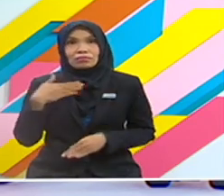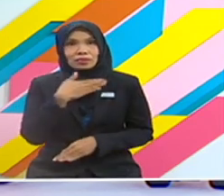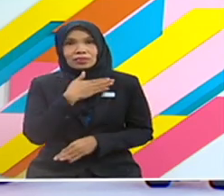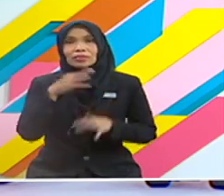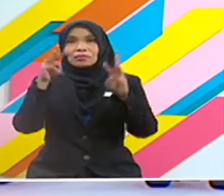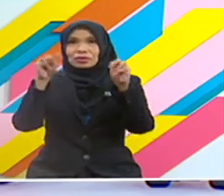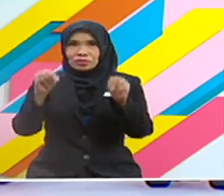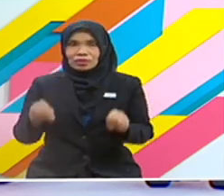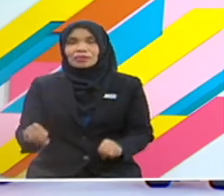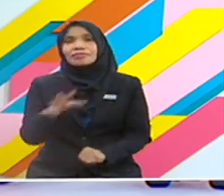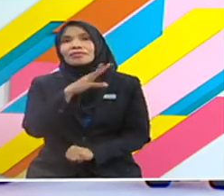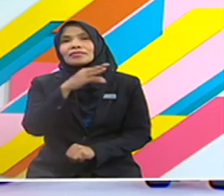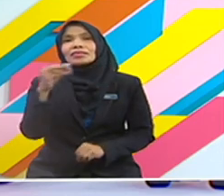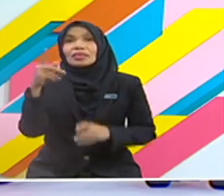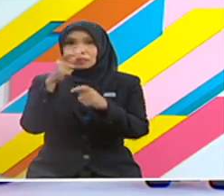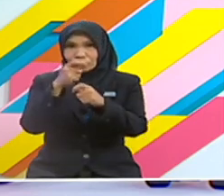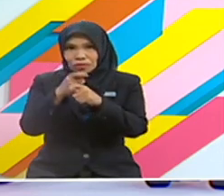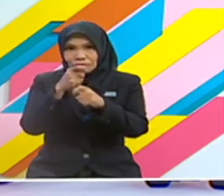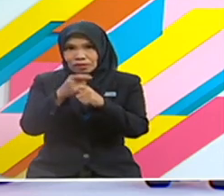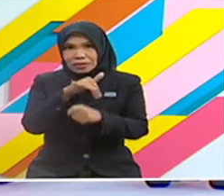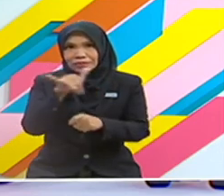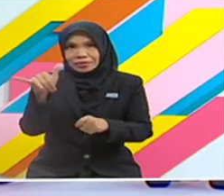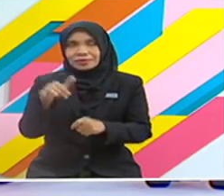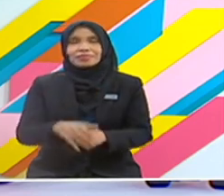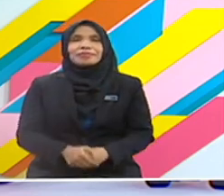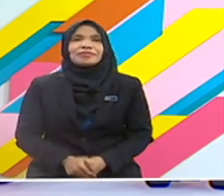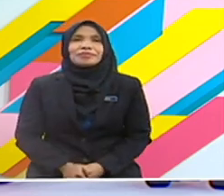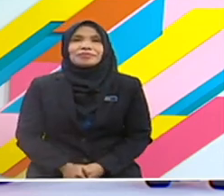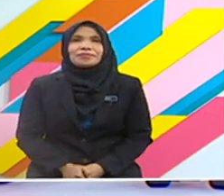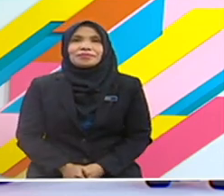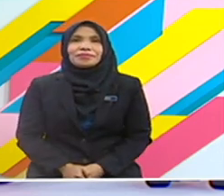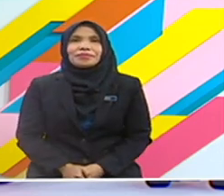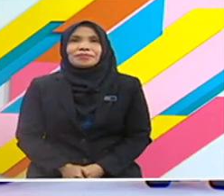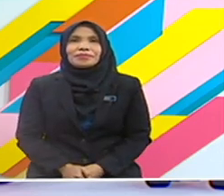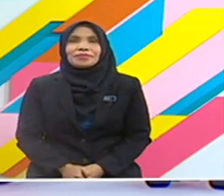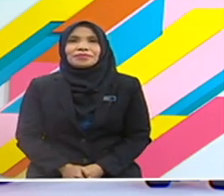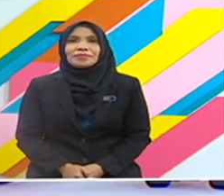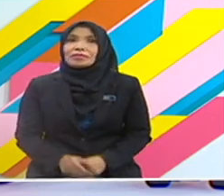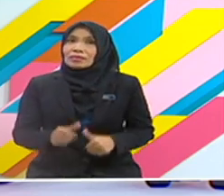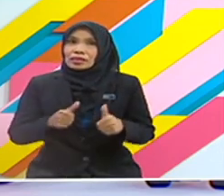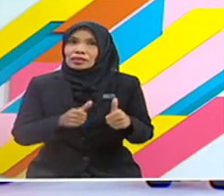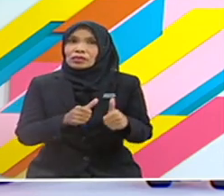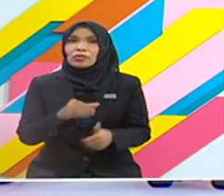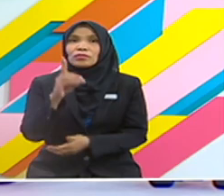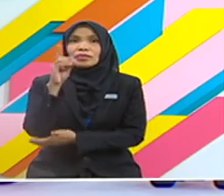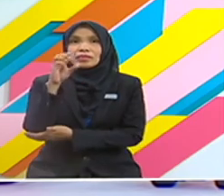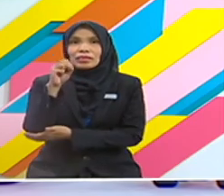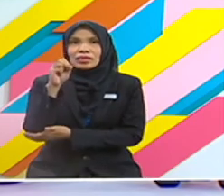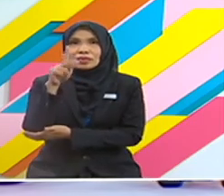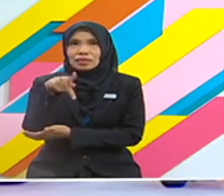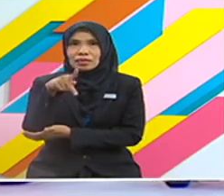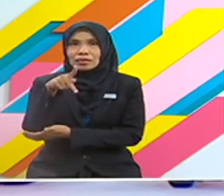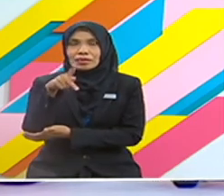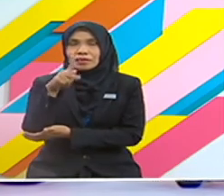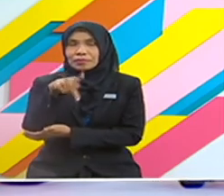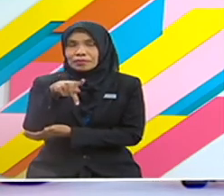beserta fungsinya. Dia bertepatan dengan sukatan pelajaran di SKP untuk Pendidikan Sains Sosial Tingkatan